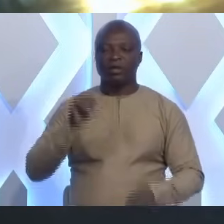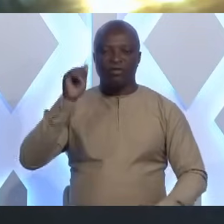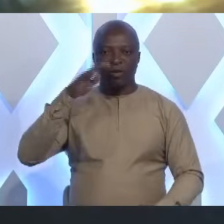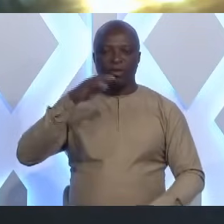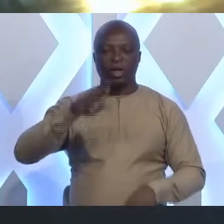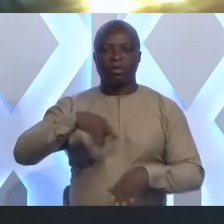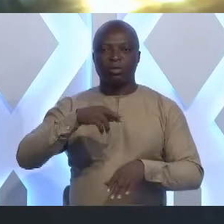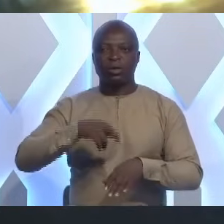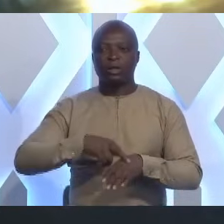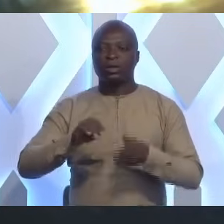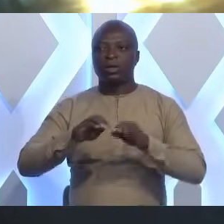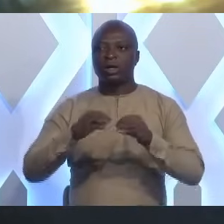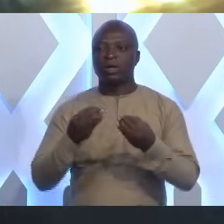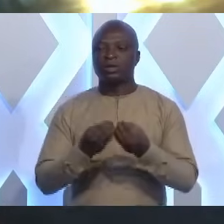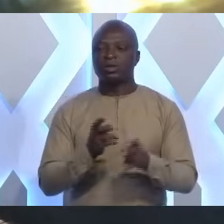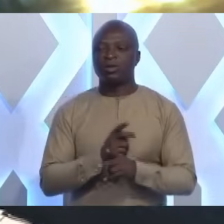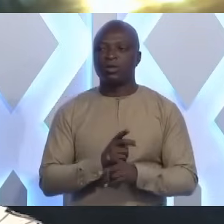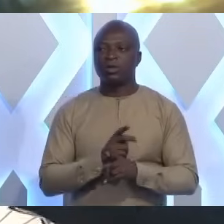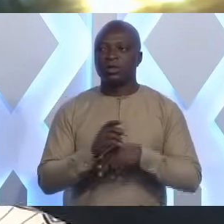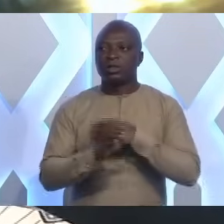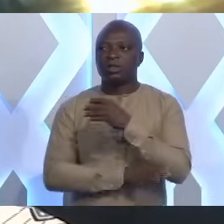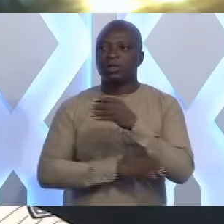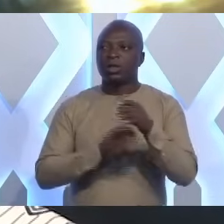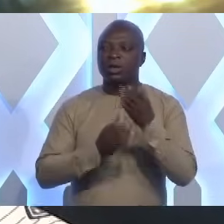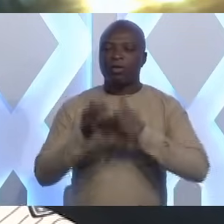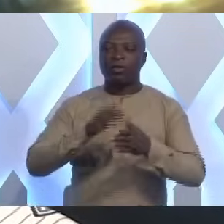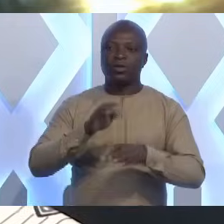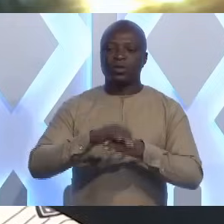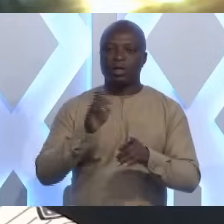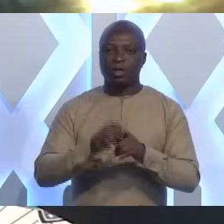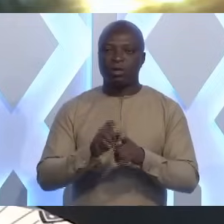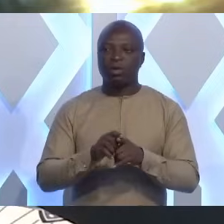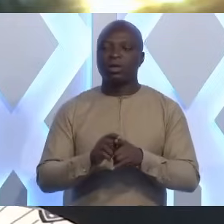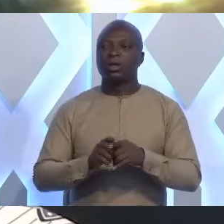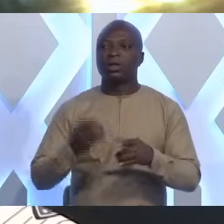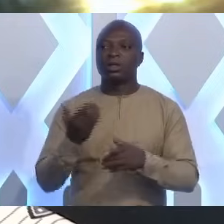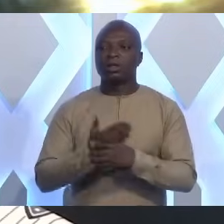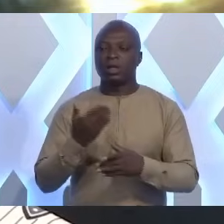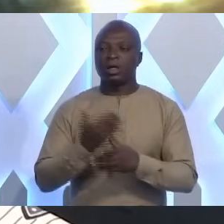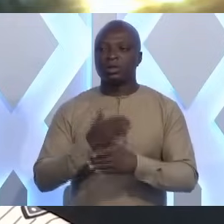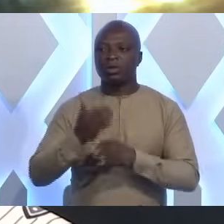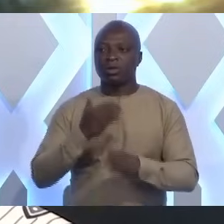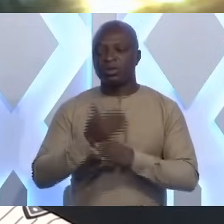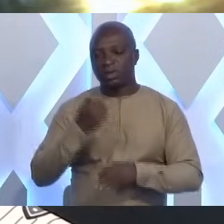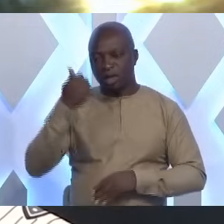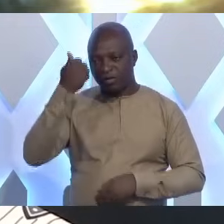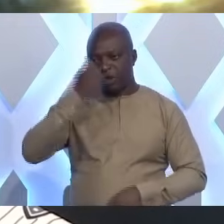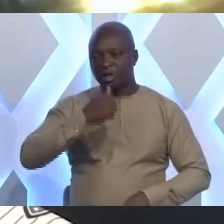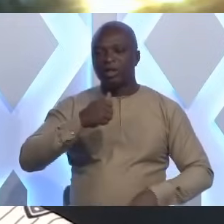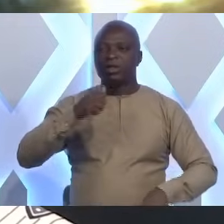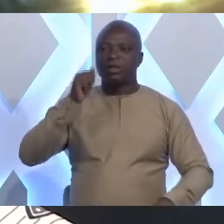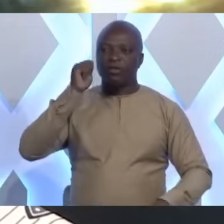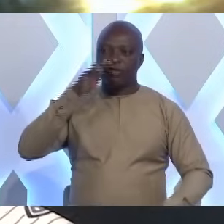République. L'organe de veille citoyenne est revenu sur les maux qui minent le continent africain. Ces femmes,